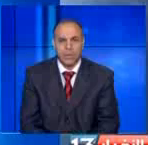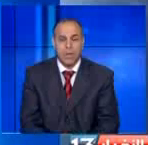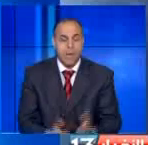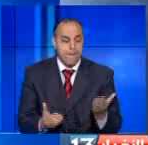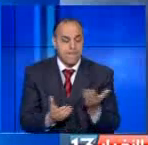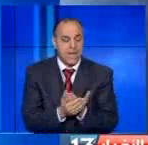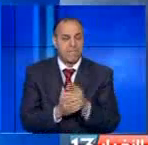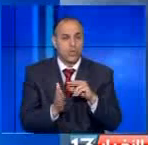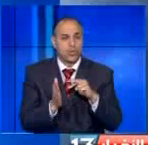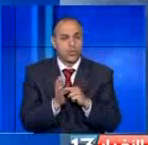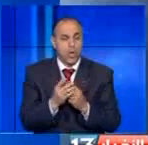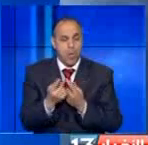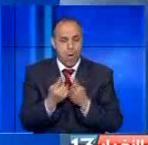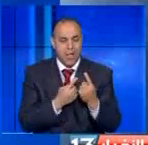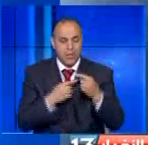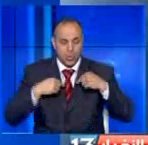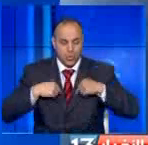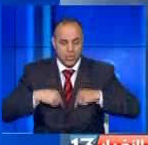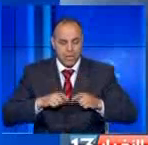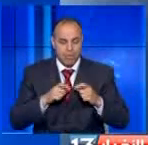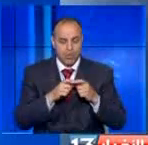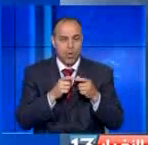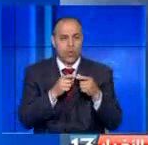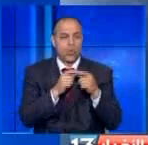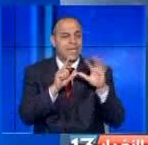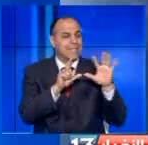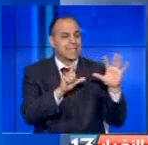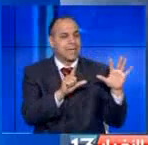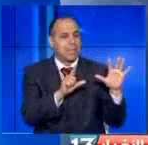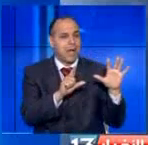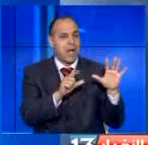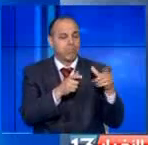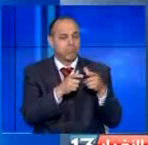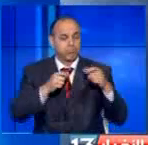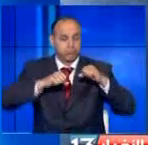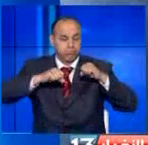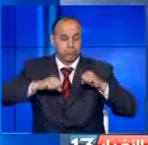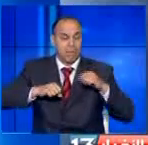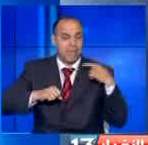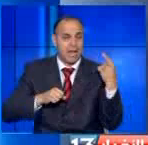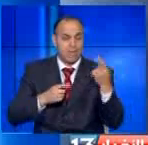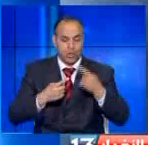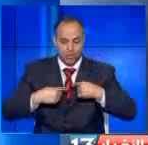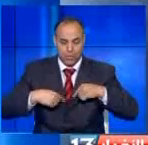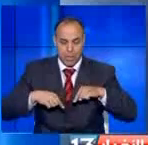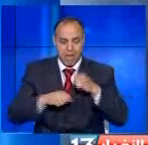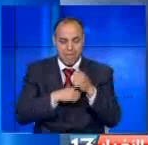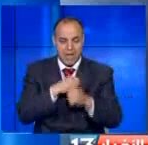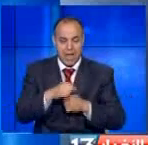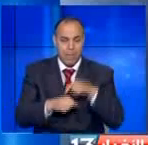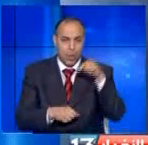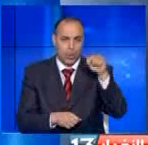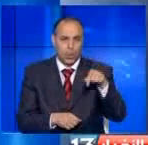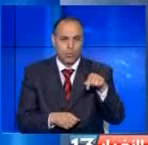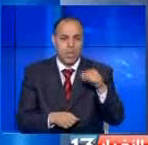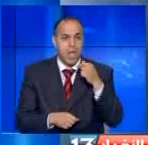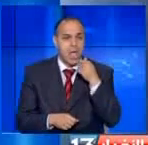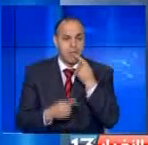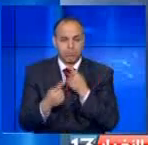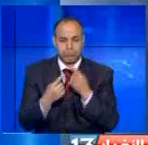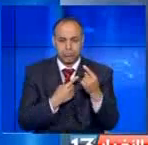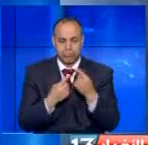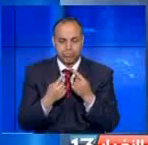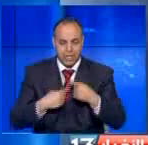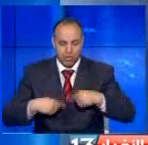يتصدر الملف السوري محادثات وزراء مجموعة الدول 7 الصناعية الكبرى في اجتماعهم السنوي اليوم، كما تناقش